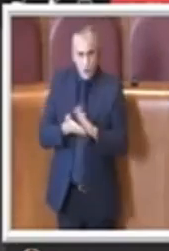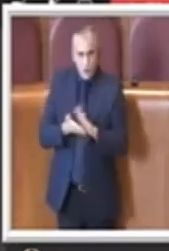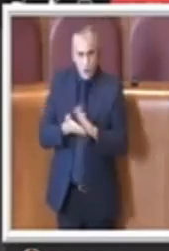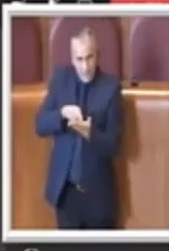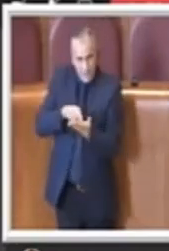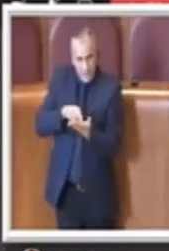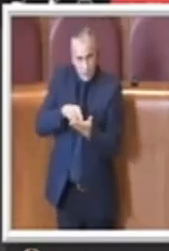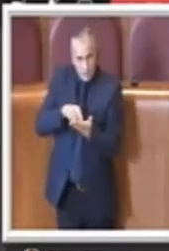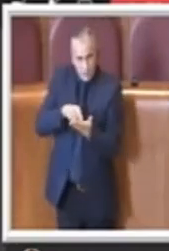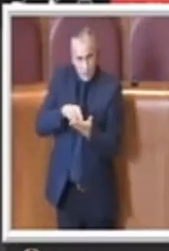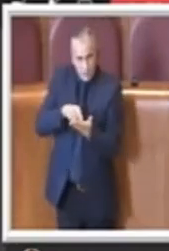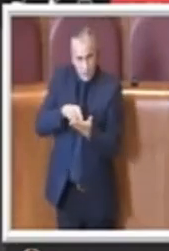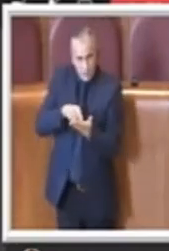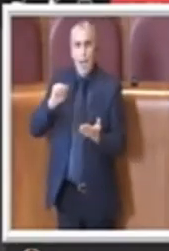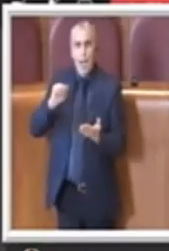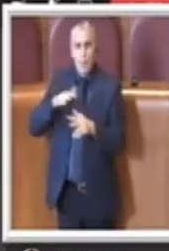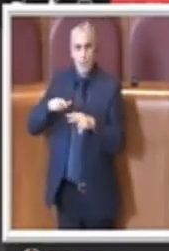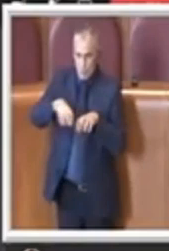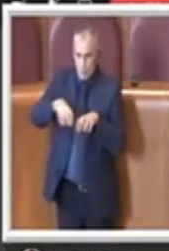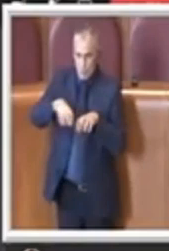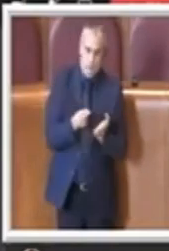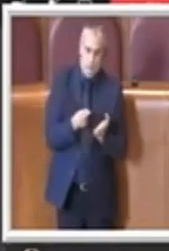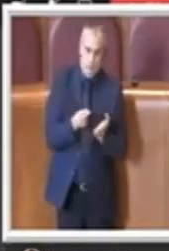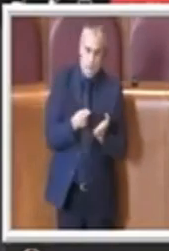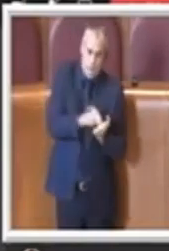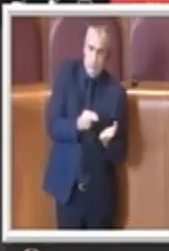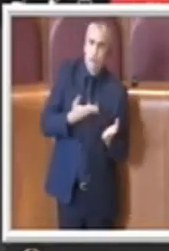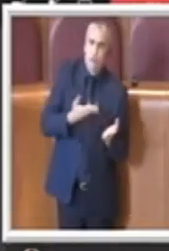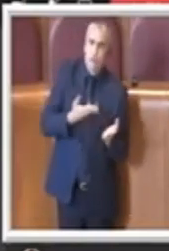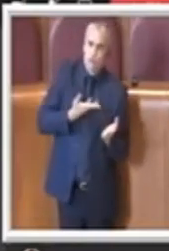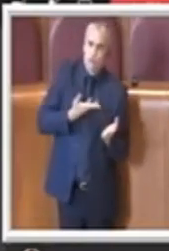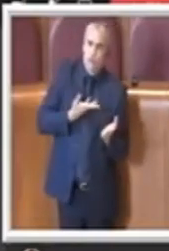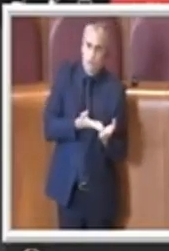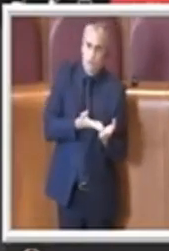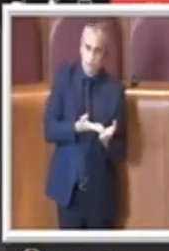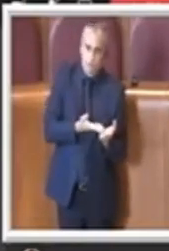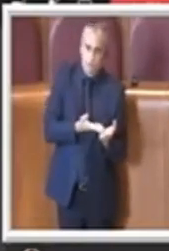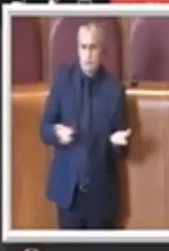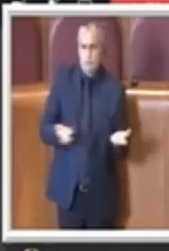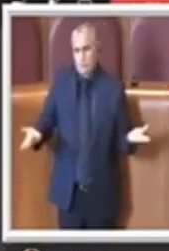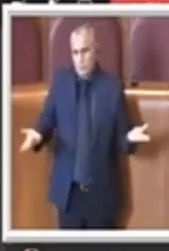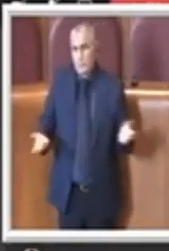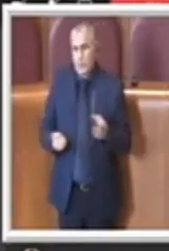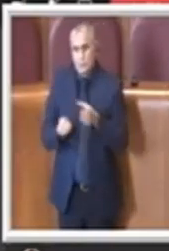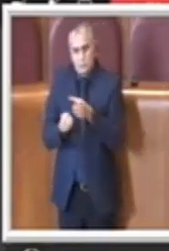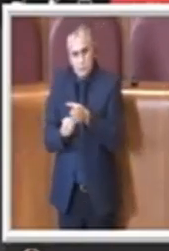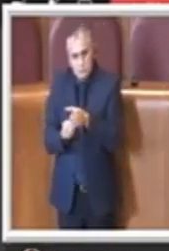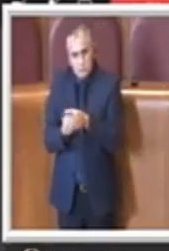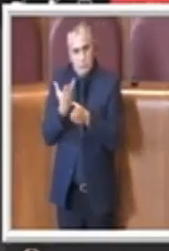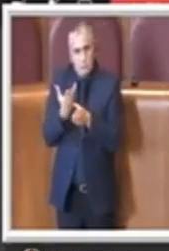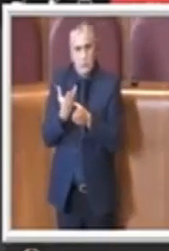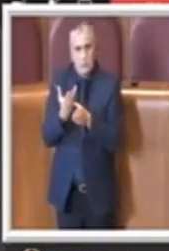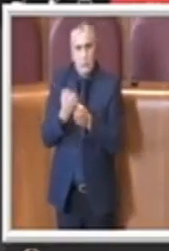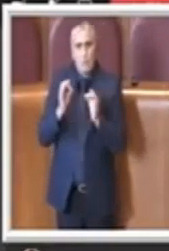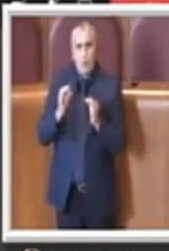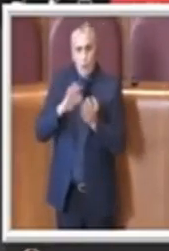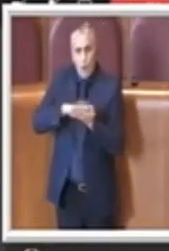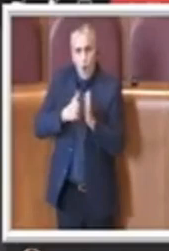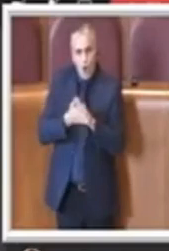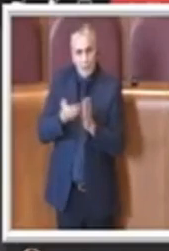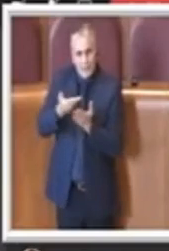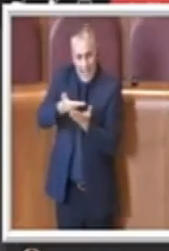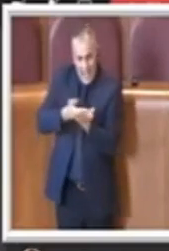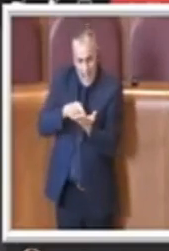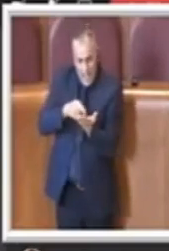la ma di municipio e abbiamo creato una parte specifica del contratto di servizio